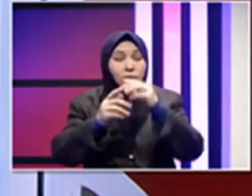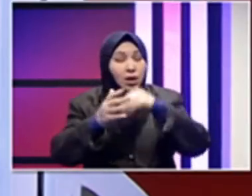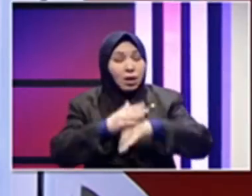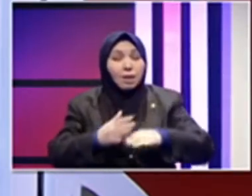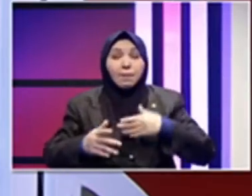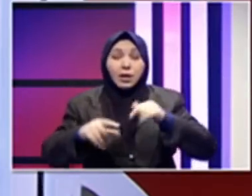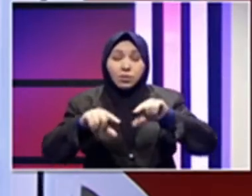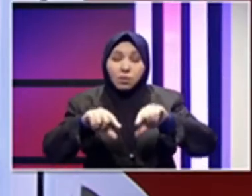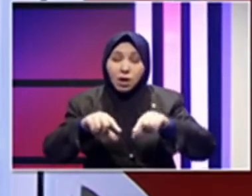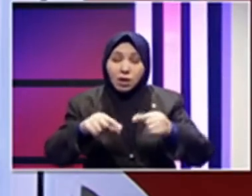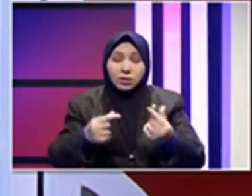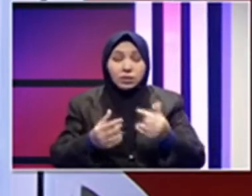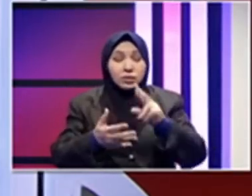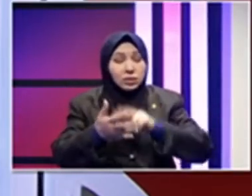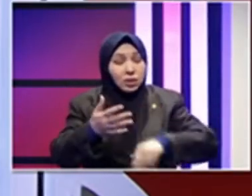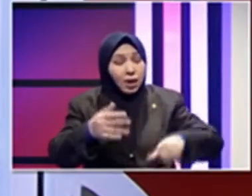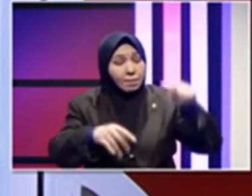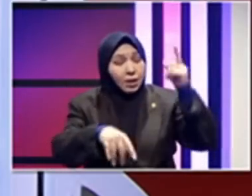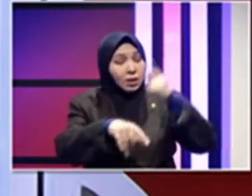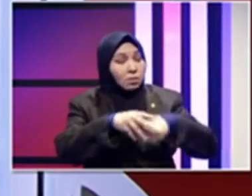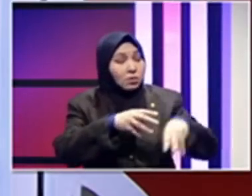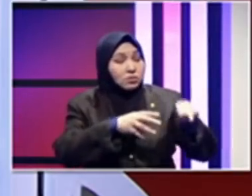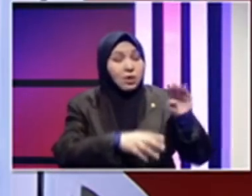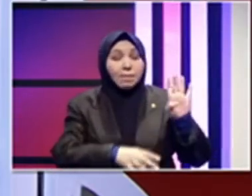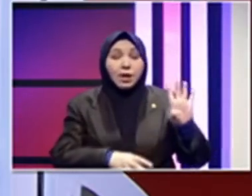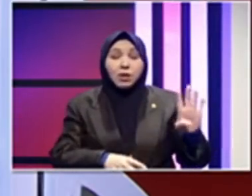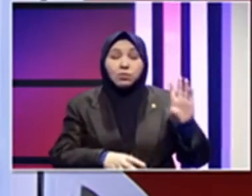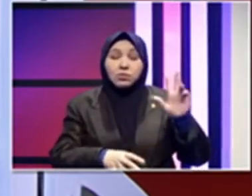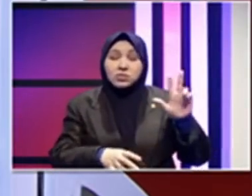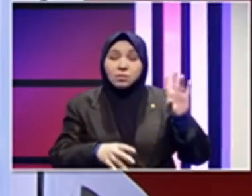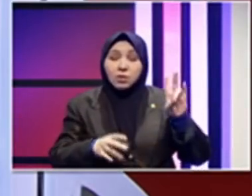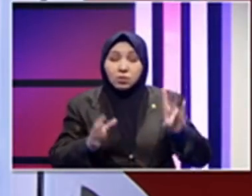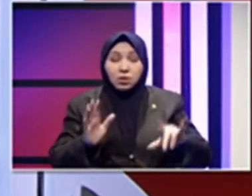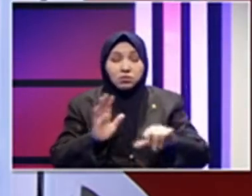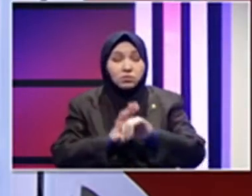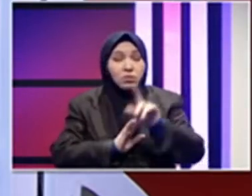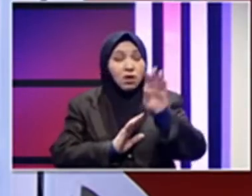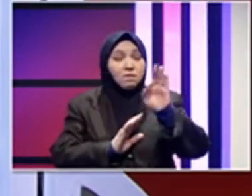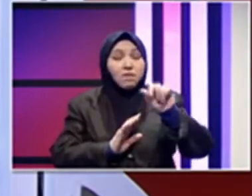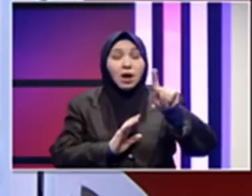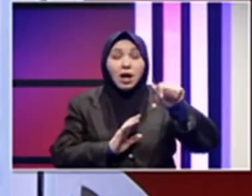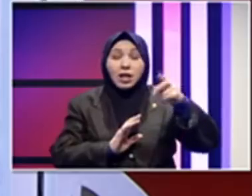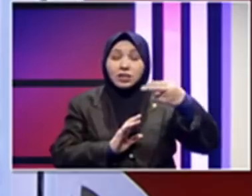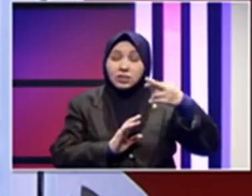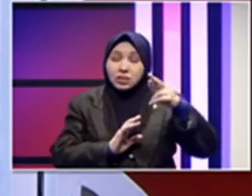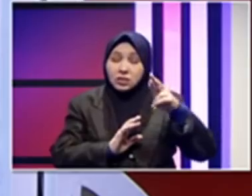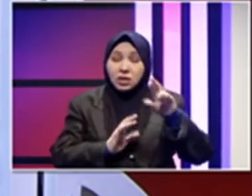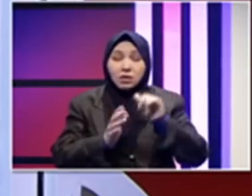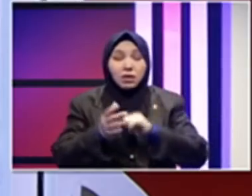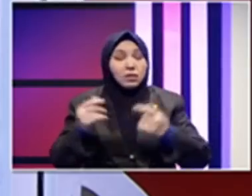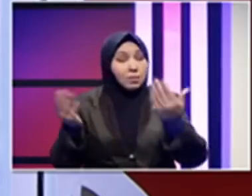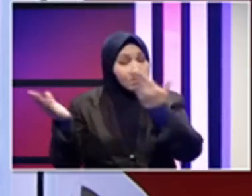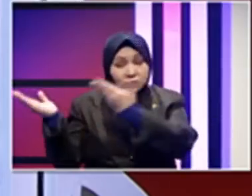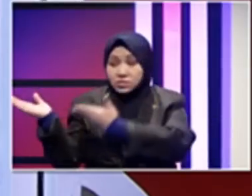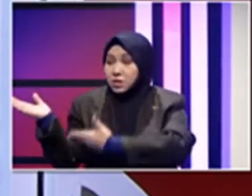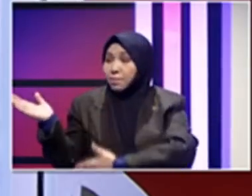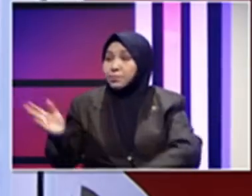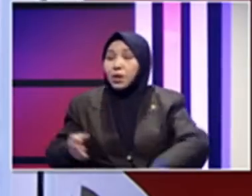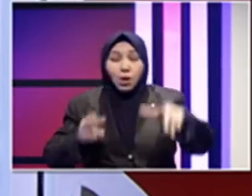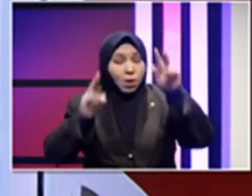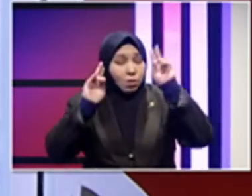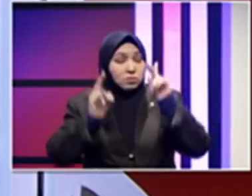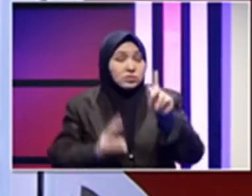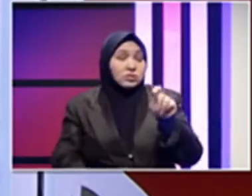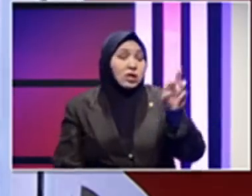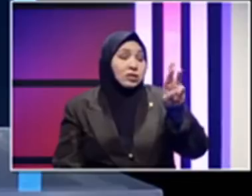faham amal pada halaman 437 pada surah Fatir, dan pada hari ini kita bersama Al-Fadil Ustaz Tarmizi Abdul